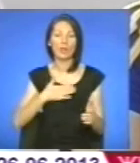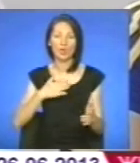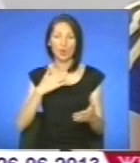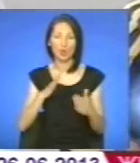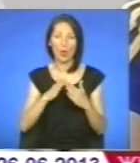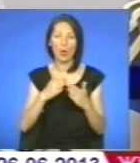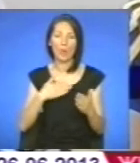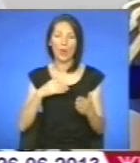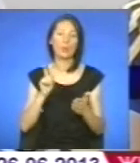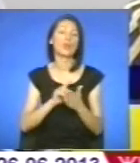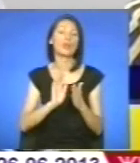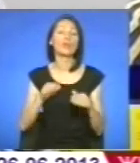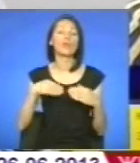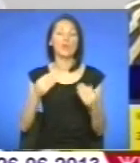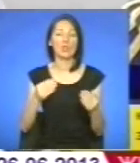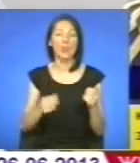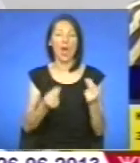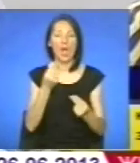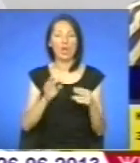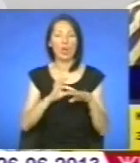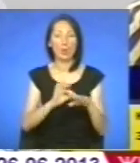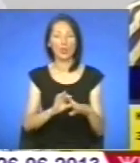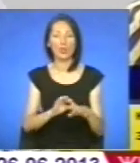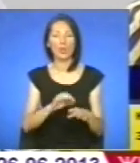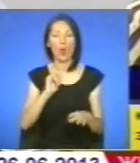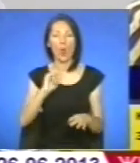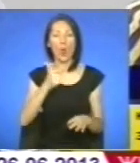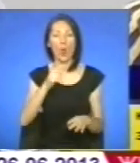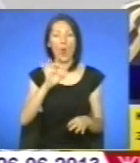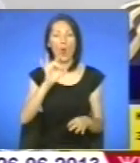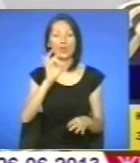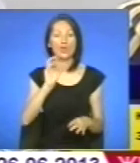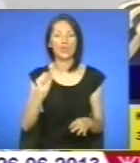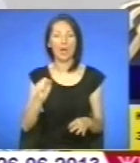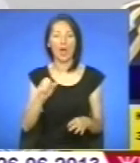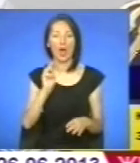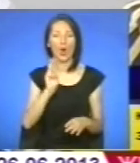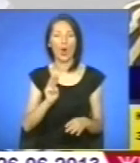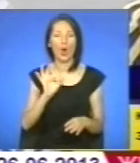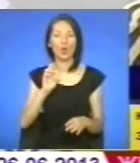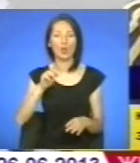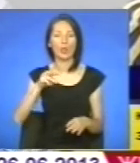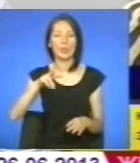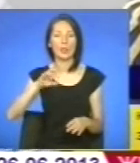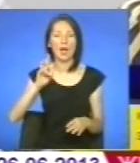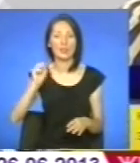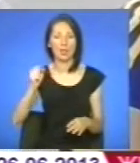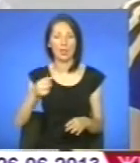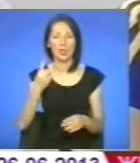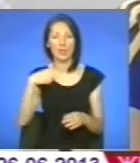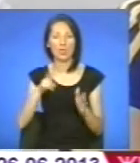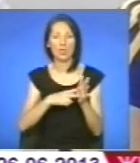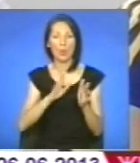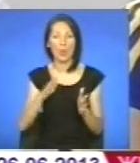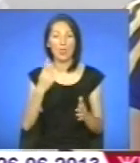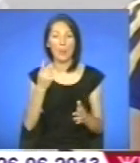лідерами. Ігри у нас проходять з Угорщиною і Шотландією. 27-го у нас буде перша гра